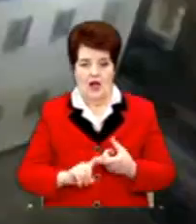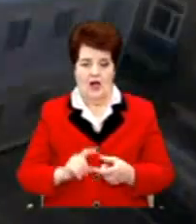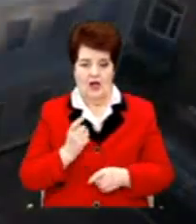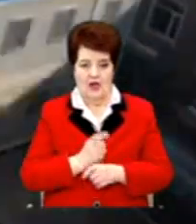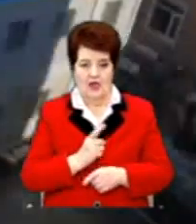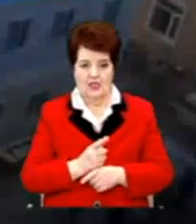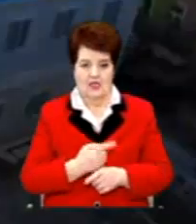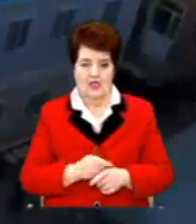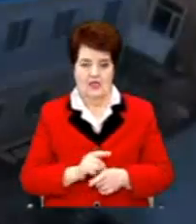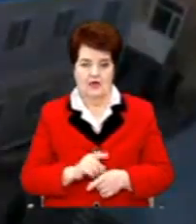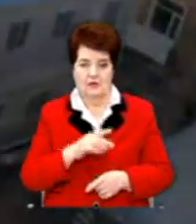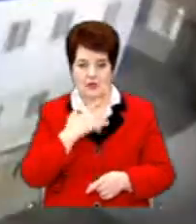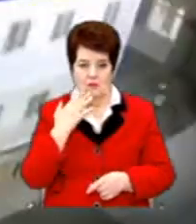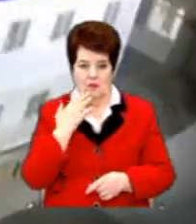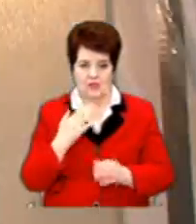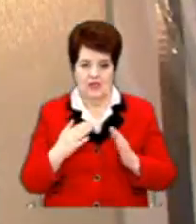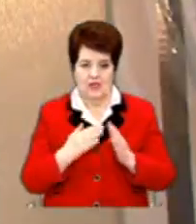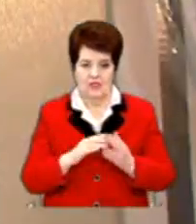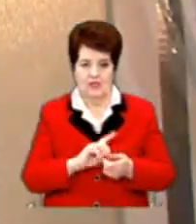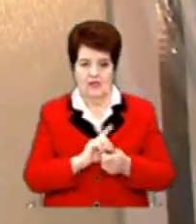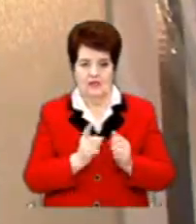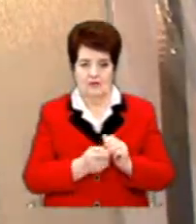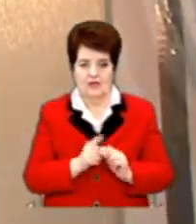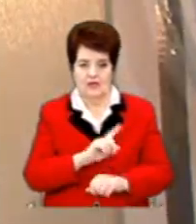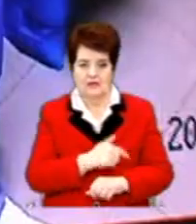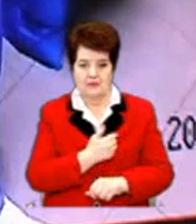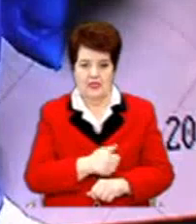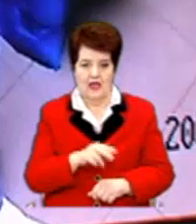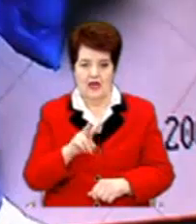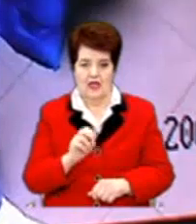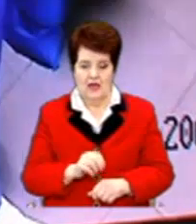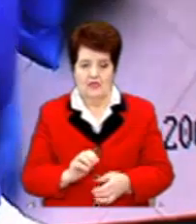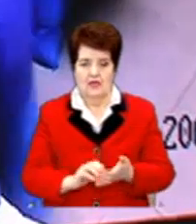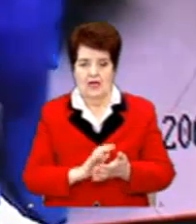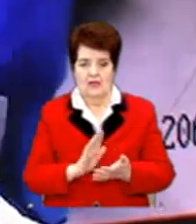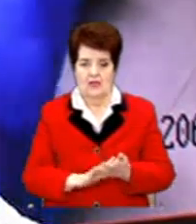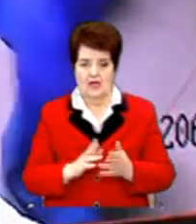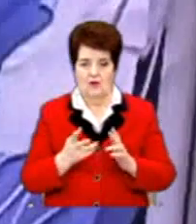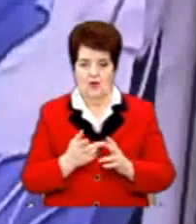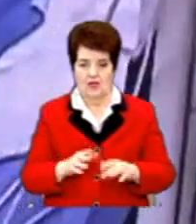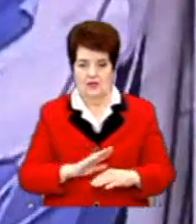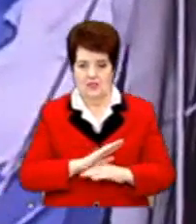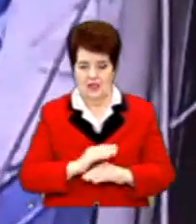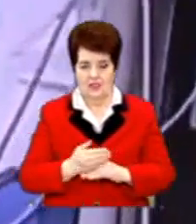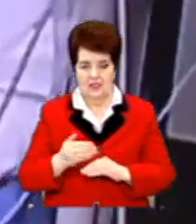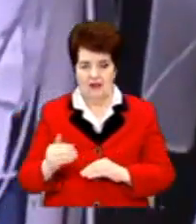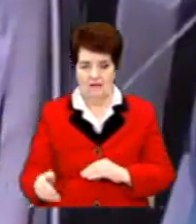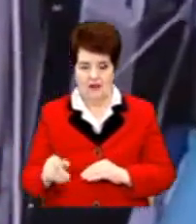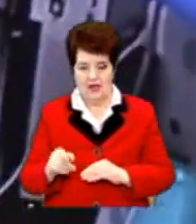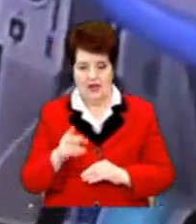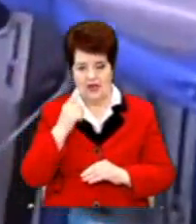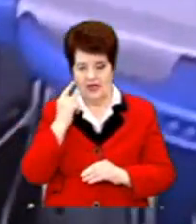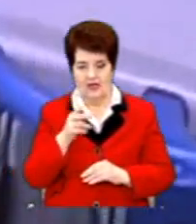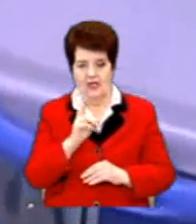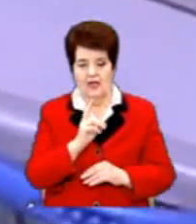unde a izbucnit epidemia, tot mai multe clădiri sunt transformate în spitale. S-a înregistrat și un al doilea deces în afara Chinei, în orașul autonom